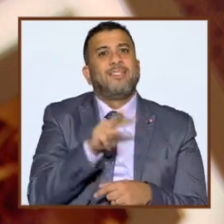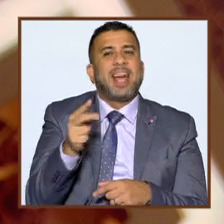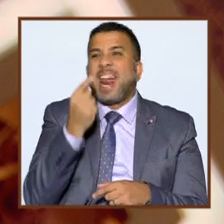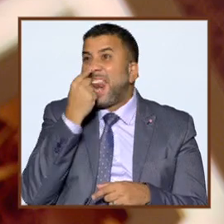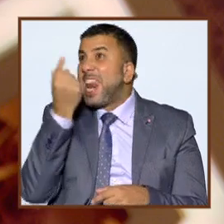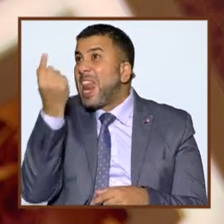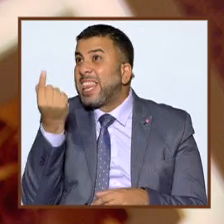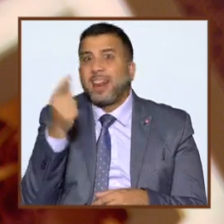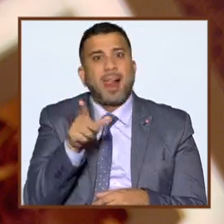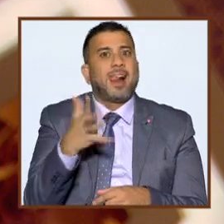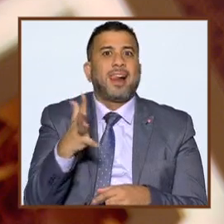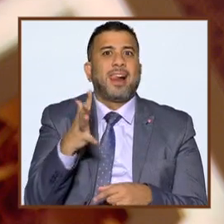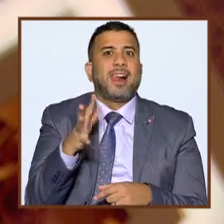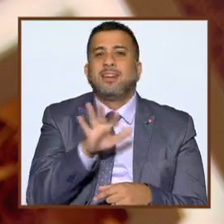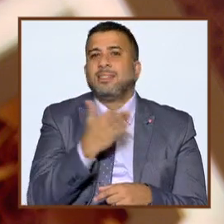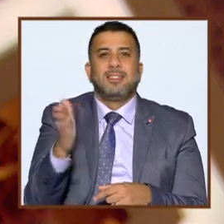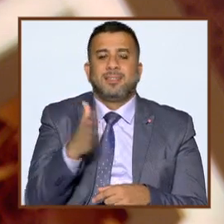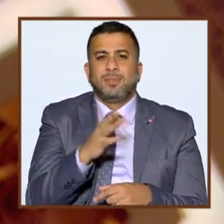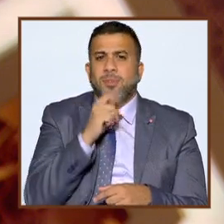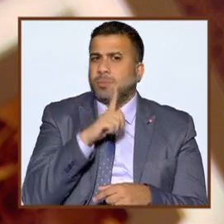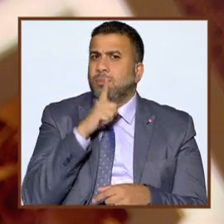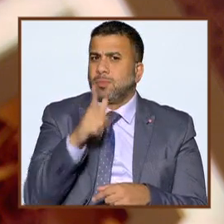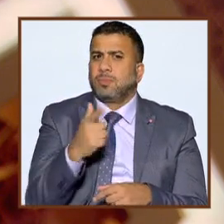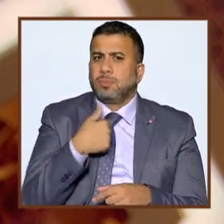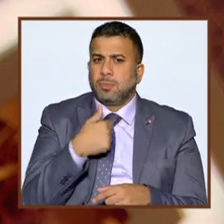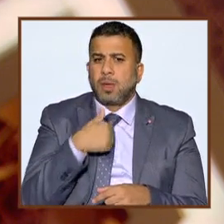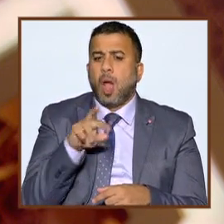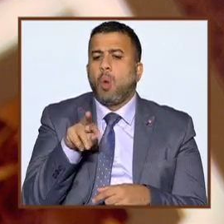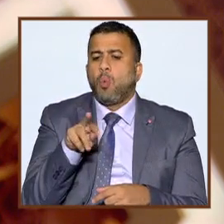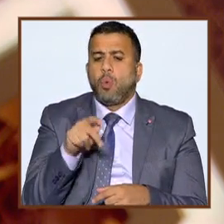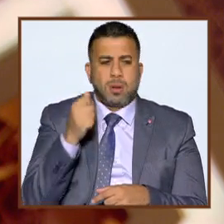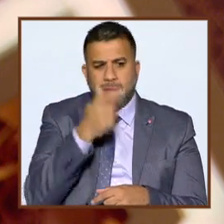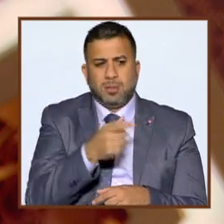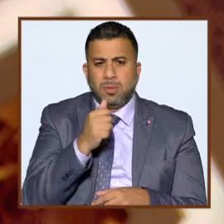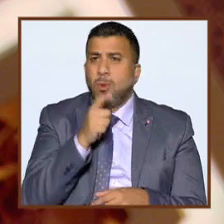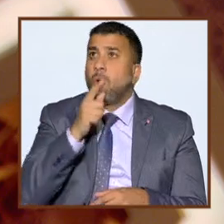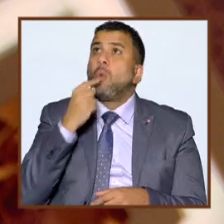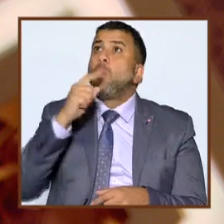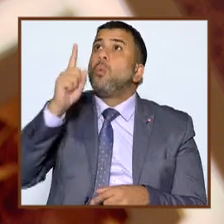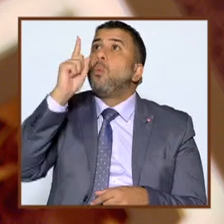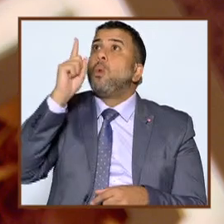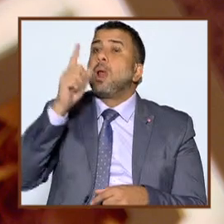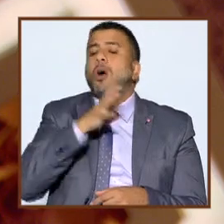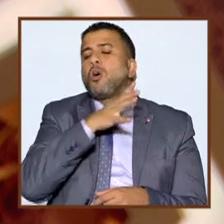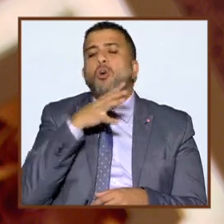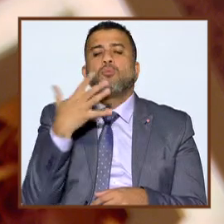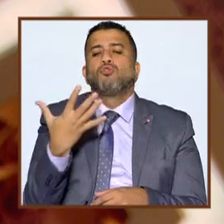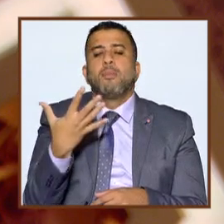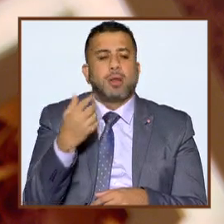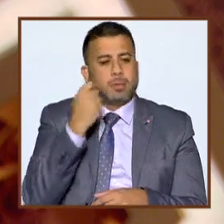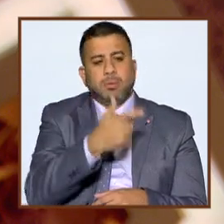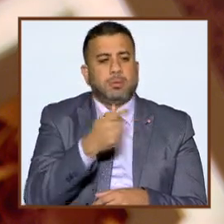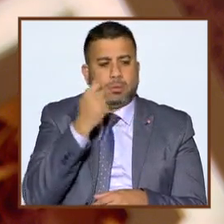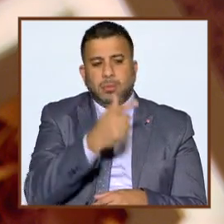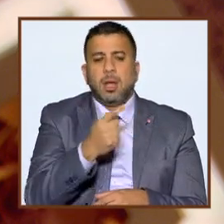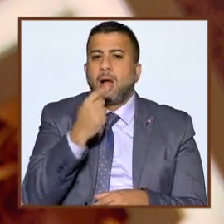ولا يقول له أبوه أنت مقصر مع أخوك، يقول أنا ما مقصر، قال ولا مقصر، قال والله العظيم أني بعطي 500 ريال